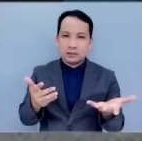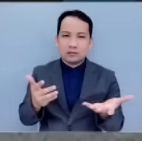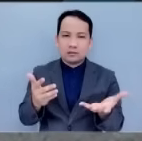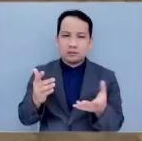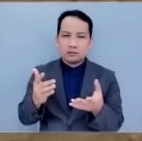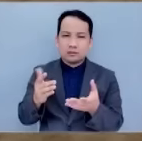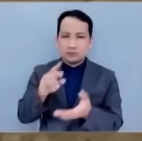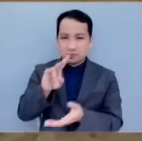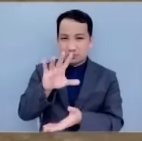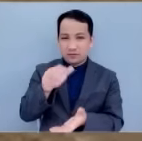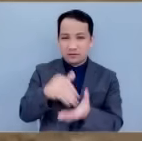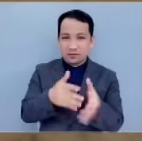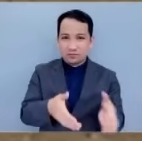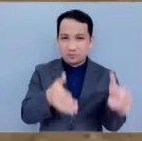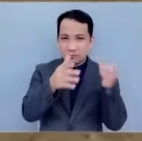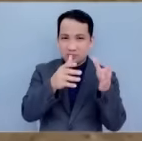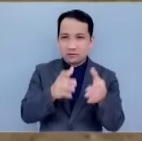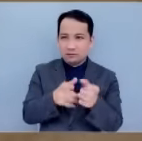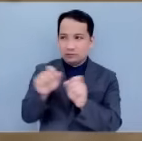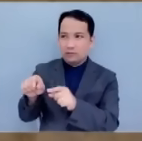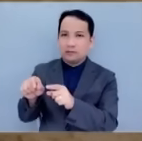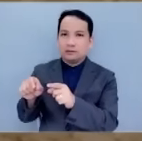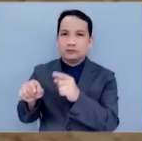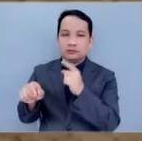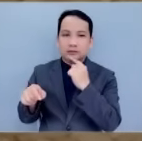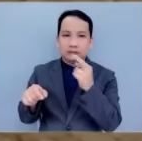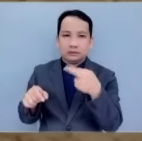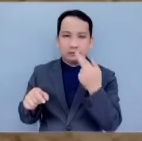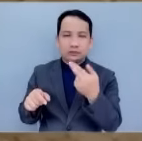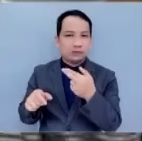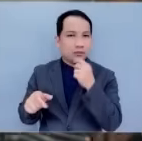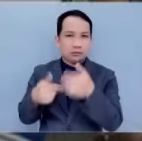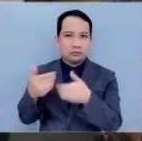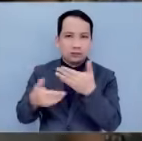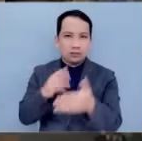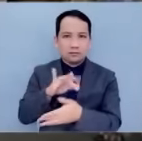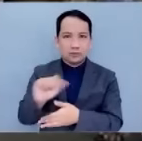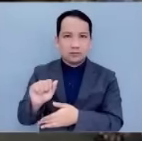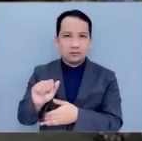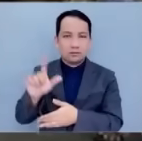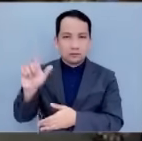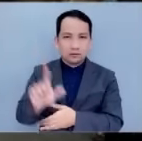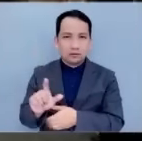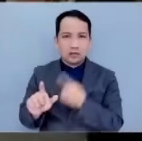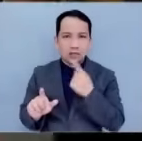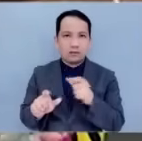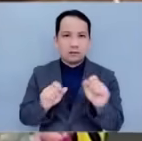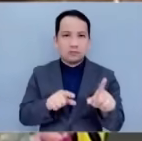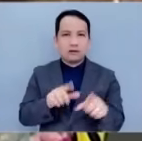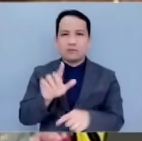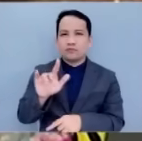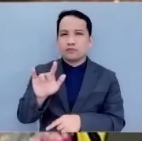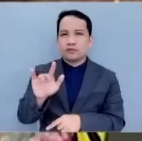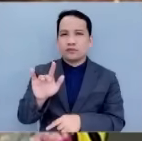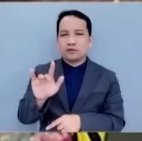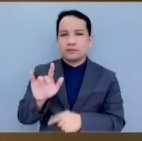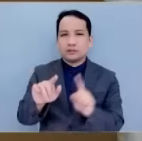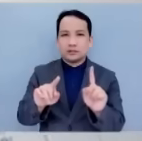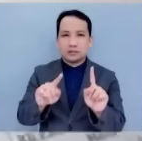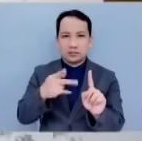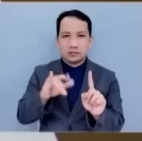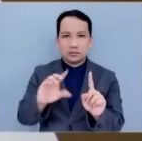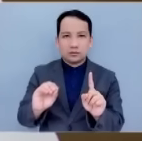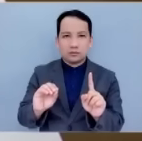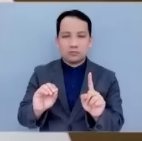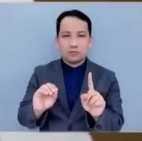traders. Hindi raw ito dumaan sa bidding at palugi rin ang presyo nito. Binenta raw ang mga bigas ng 25 pesos kada kilo.